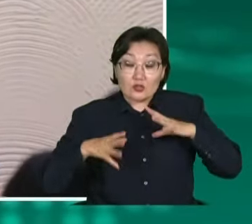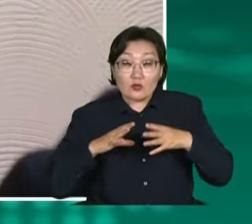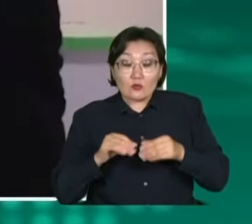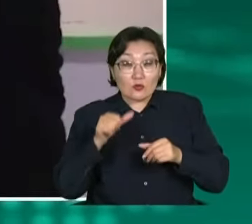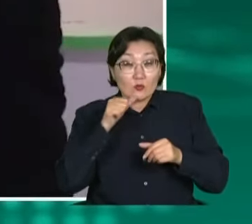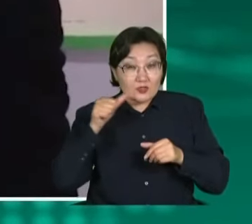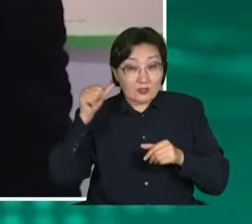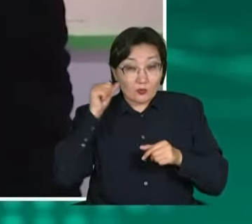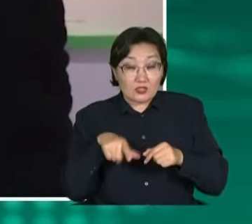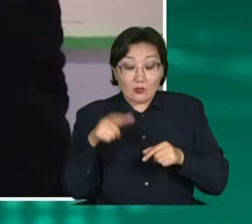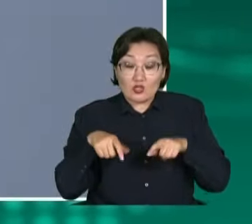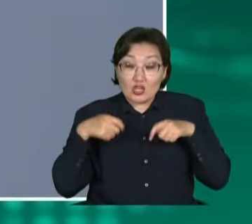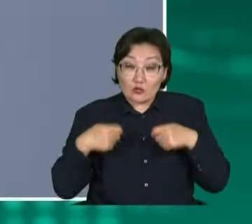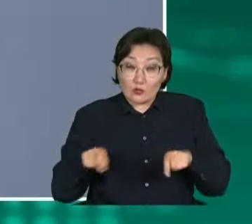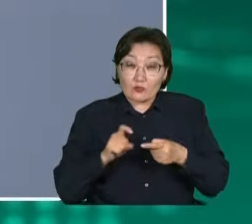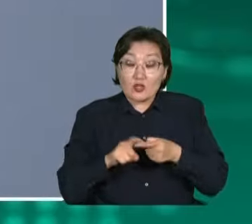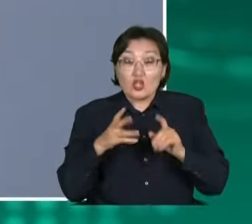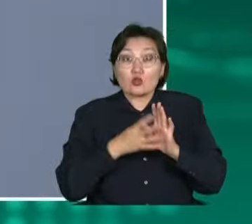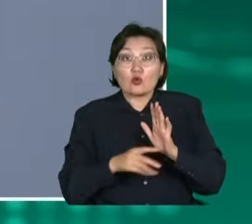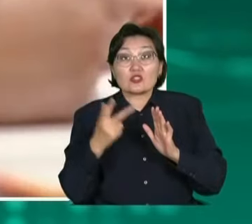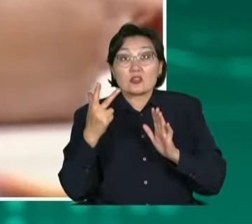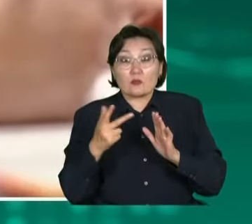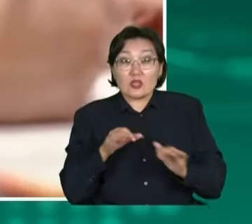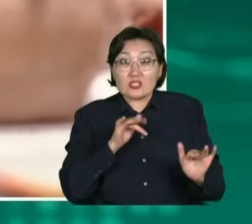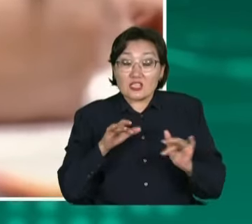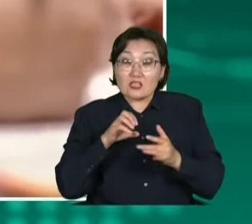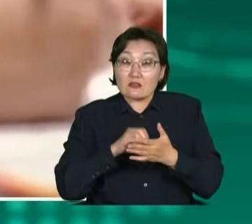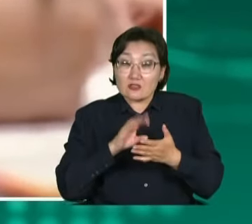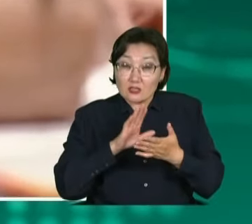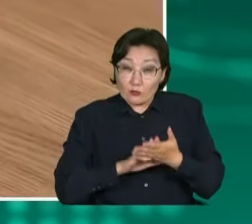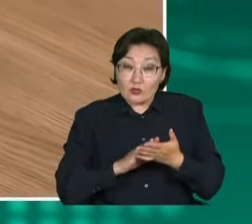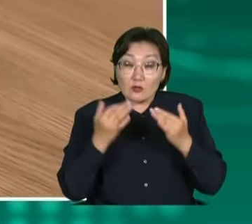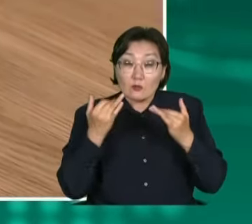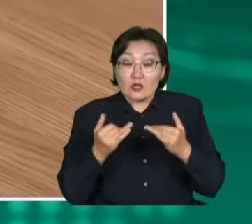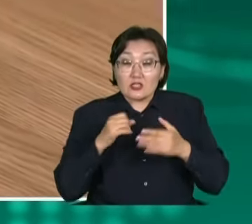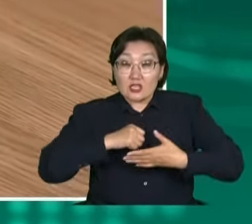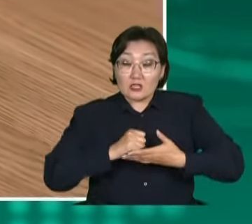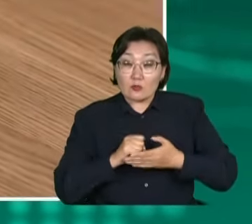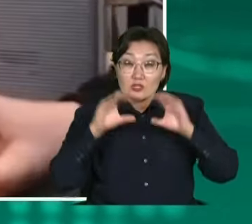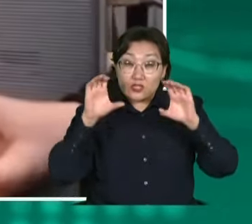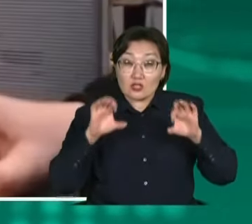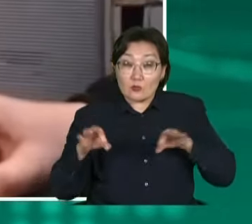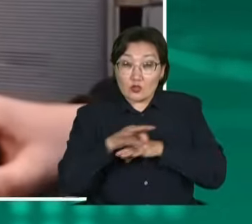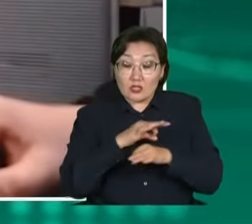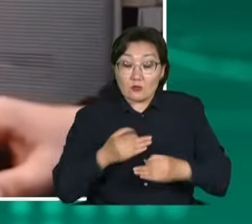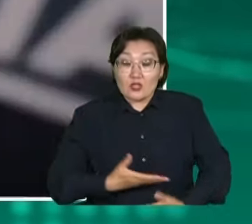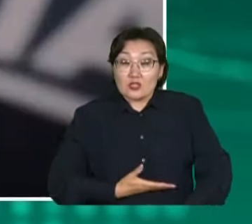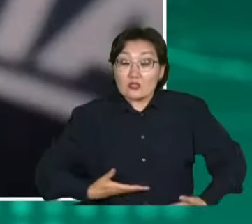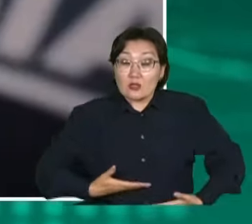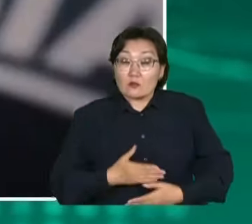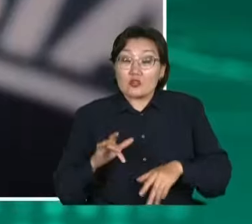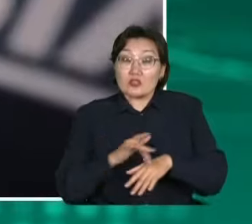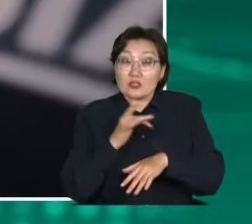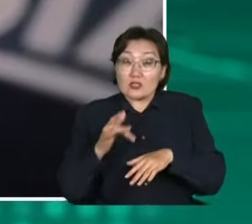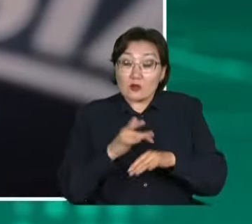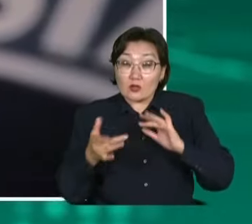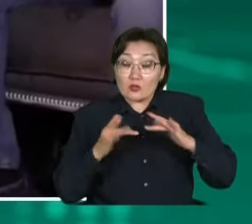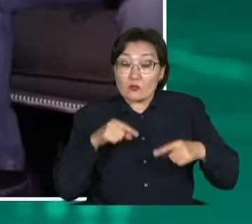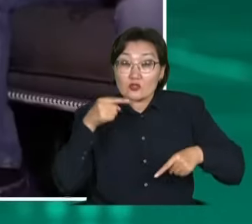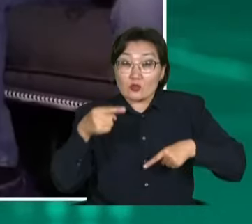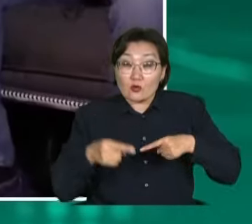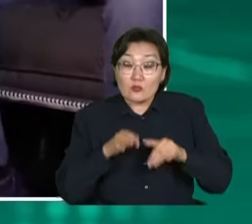өткен жылы адам саудасы бойынша 93 іс тіркелген екен. Бүгін қабылданған заң жобасында сексуалдық қызметтерді интернет